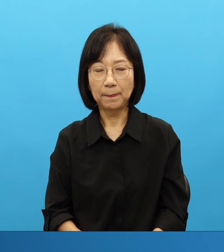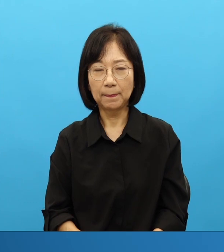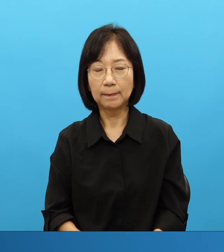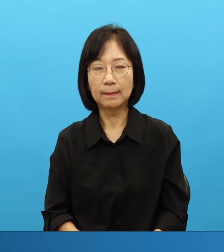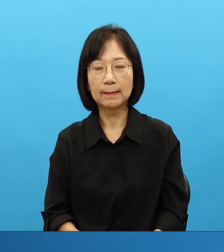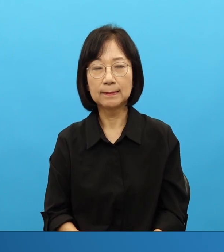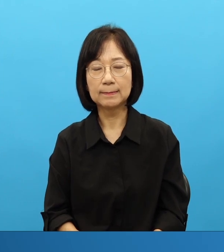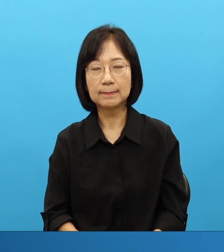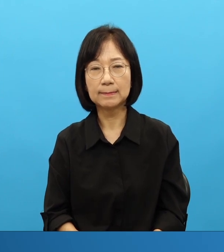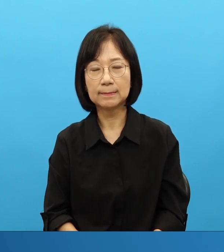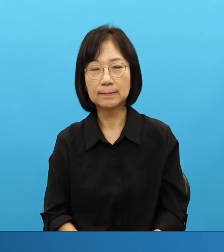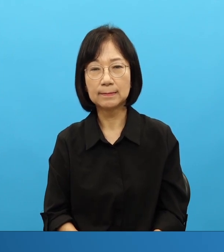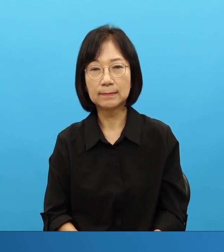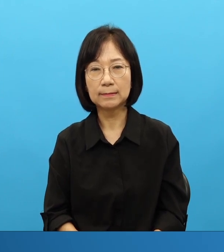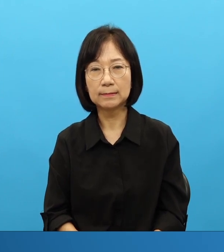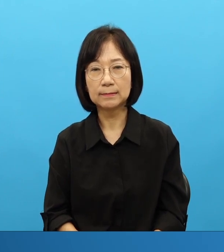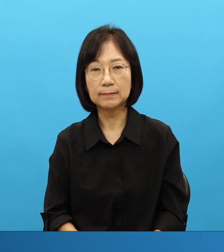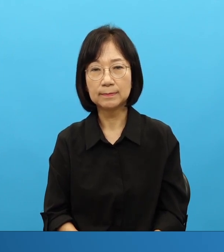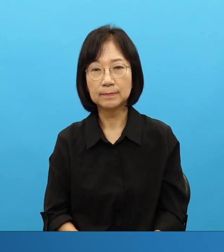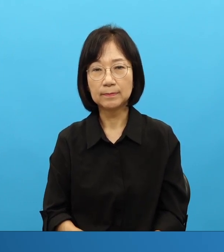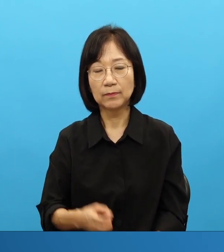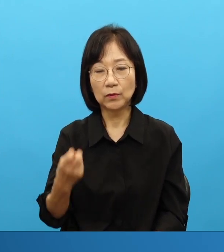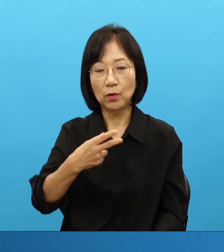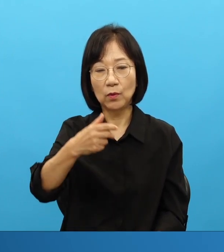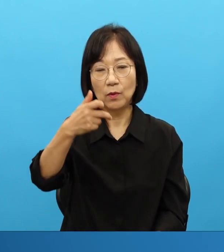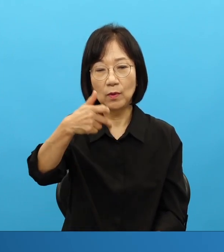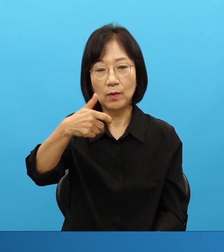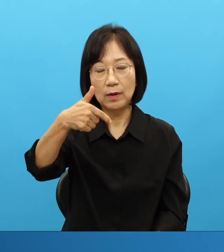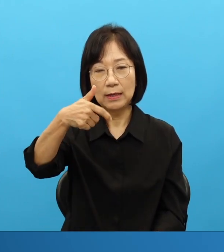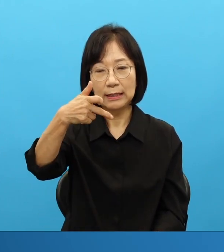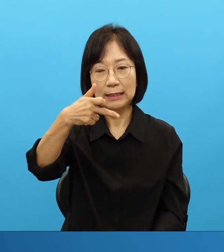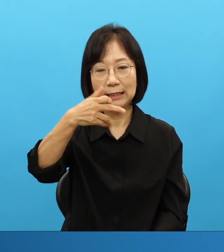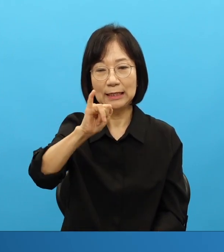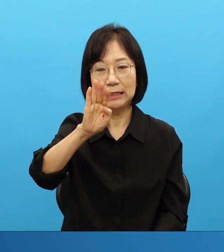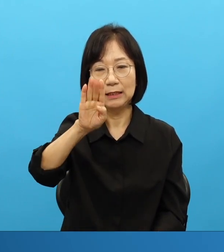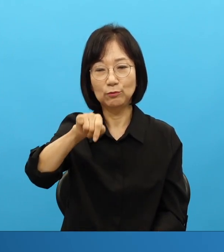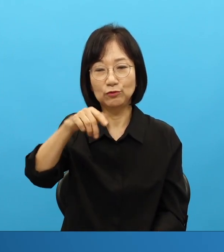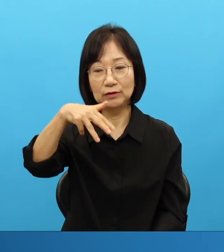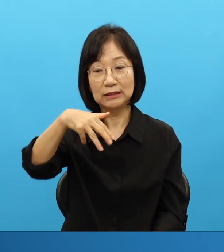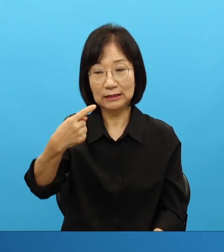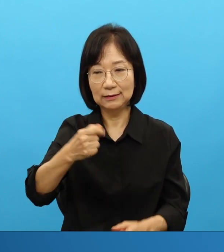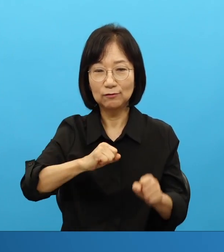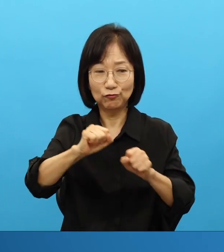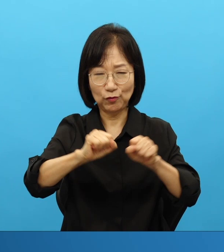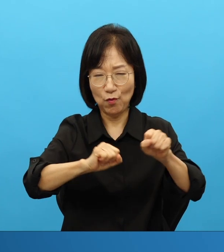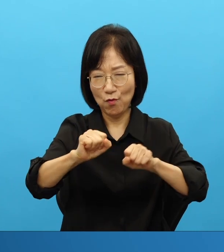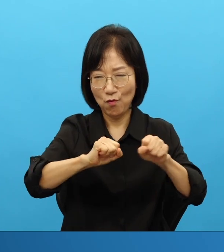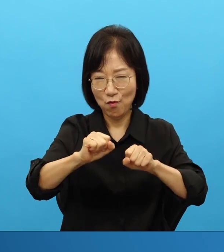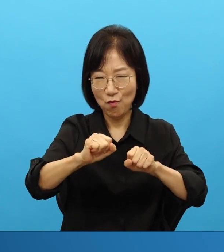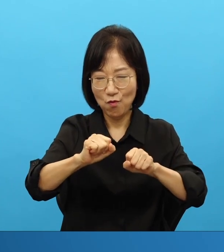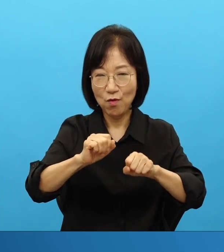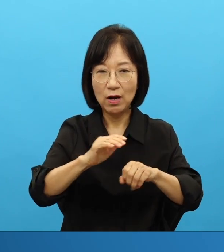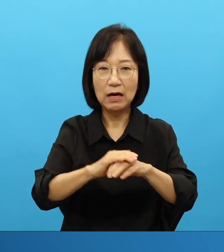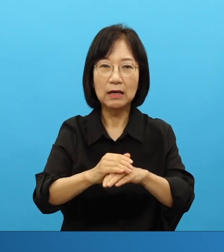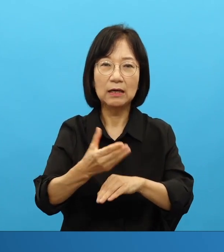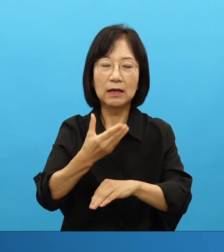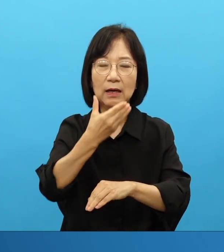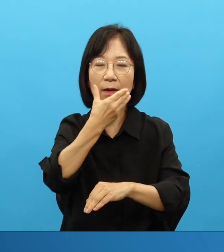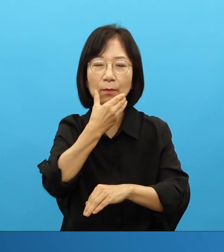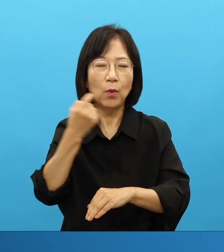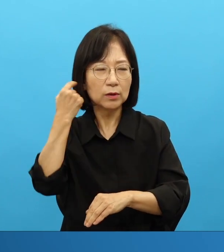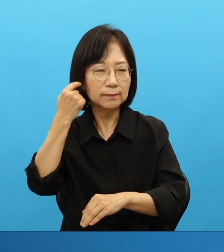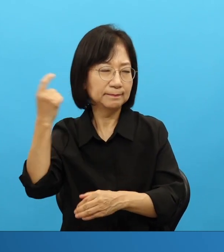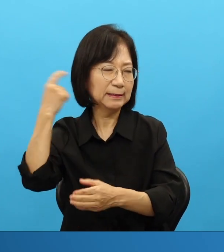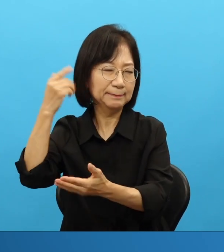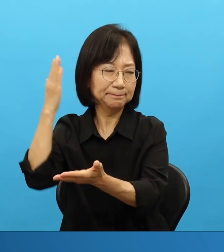need to keep the law. 그리고 키부츠 운동을 일으켜 가지고요. 복음 못 듣도록 인물들을 계속 만들네.